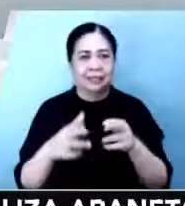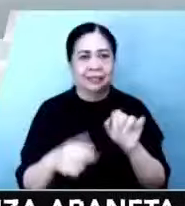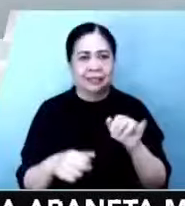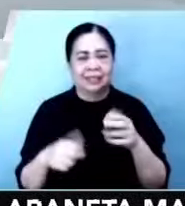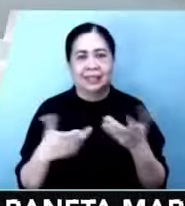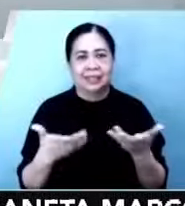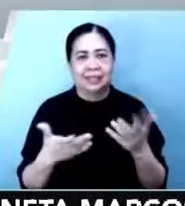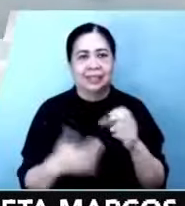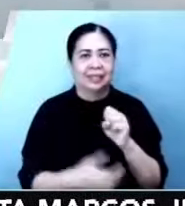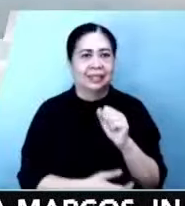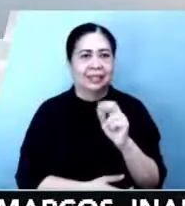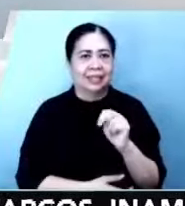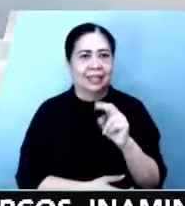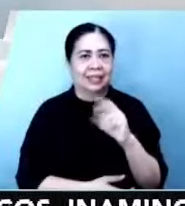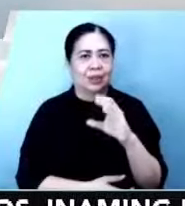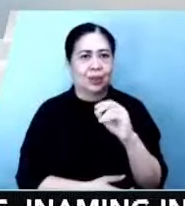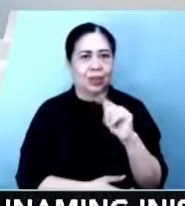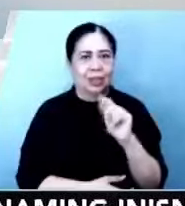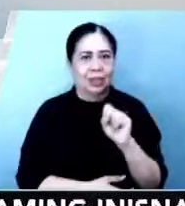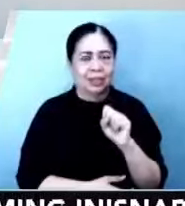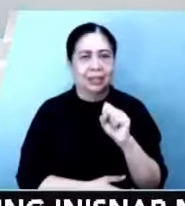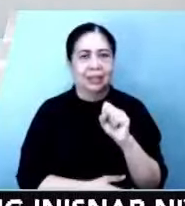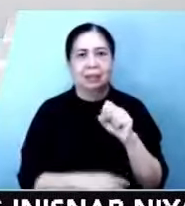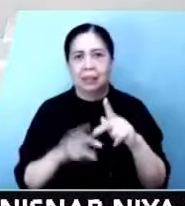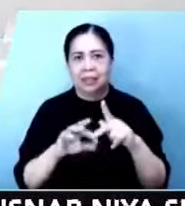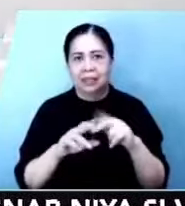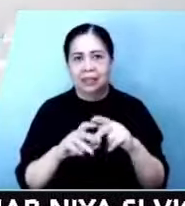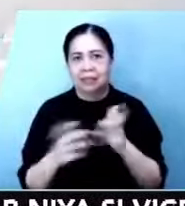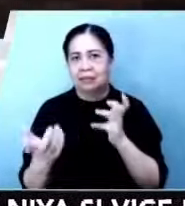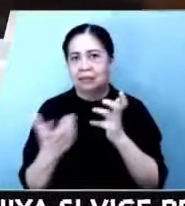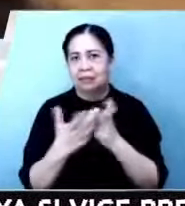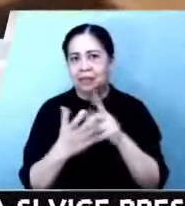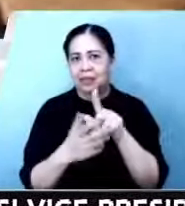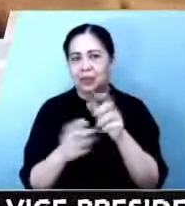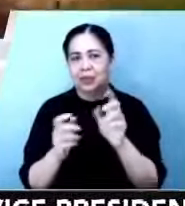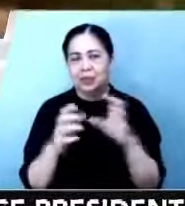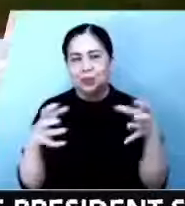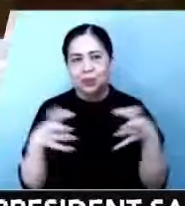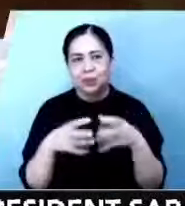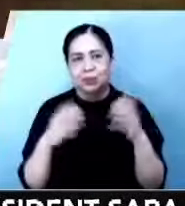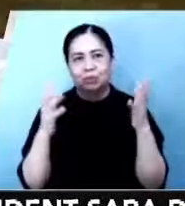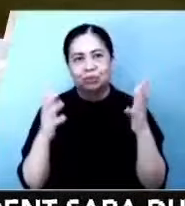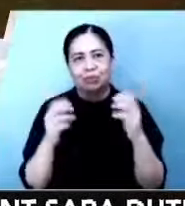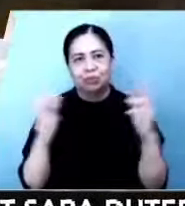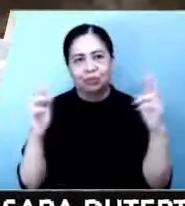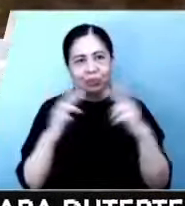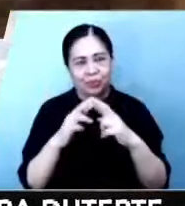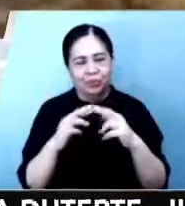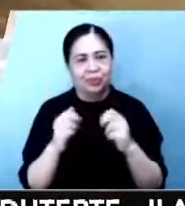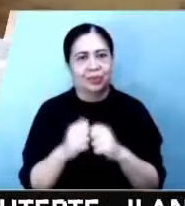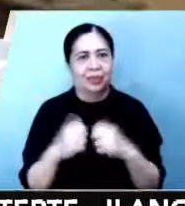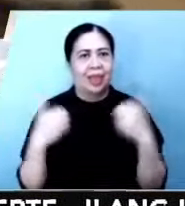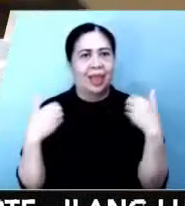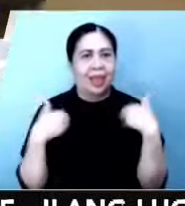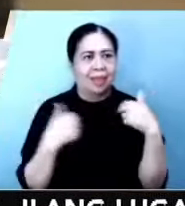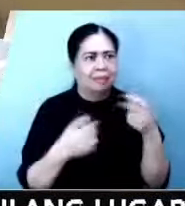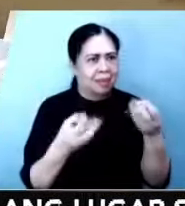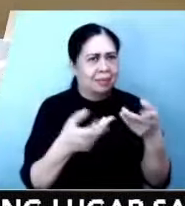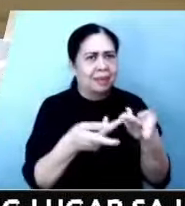Nicolas, Pangasinan, na swak sa inyong get-together. Di mauubusan ang mapepwestuhan